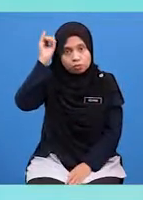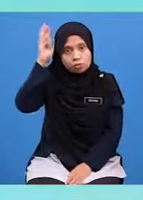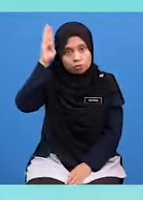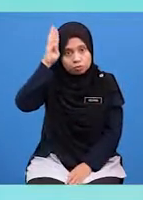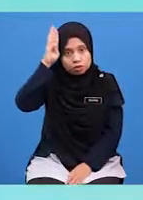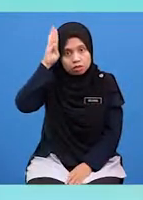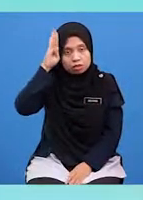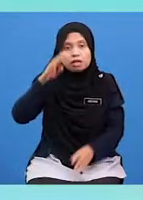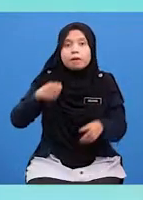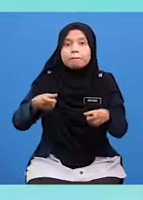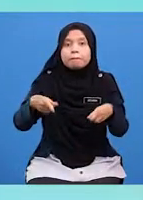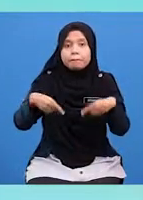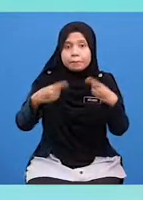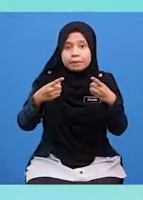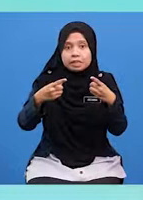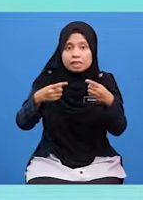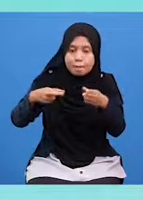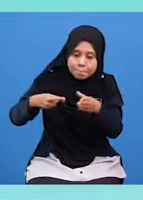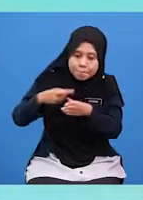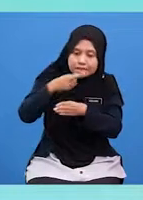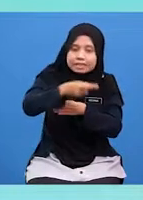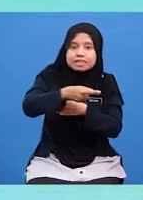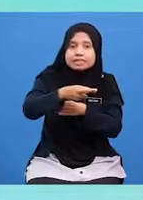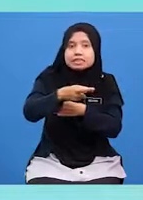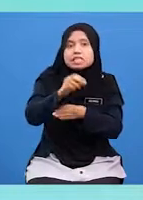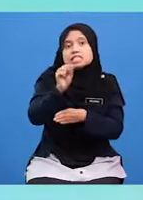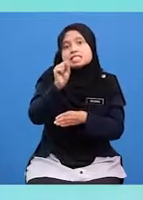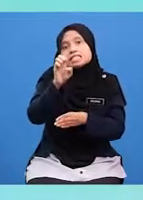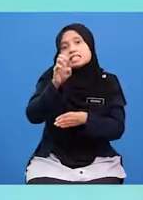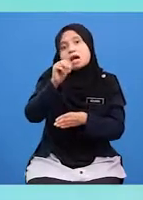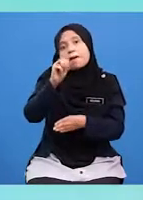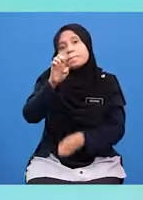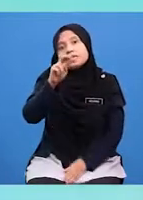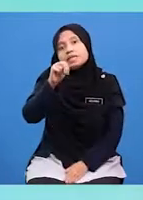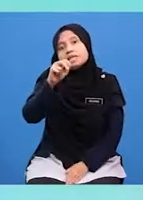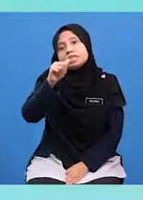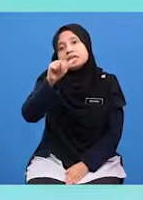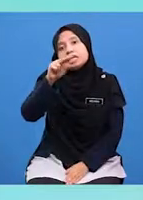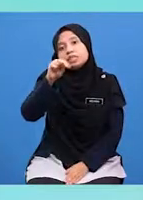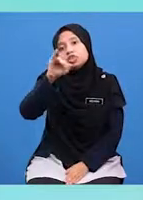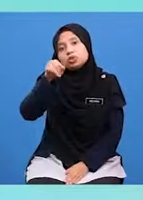jemaah yang kembali melintasi semenanjung Arab hingga ke Iraq.